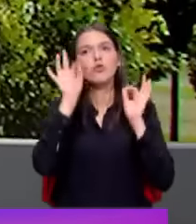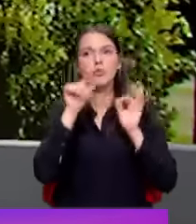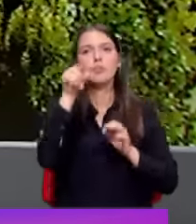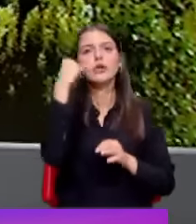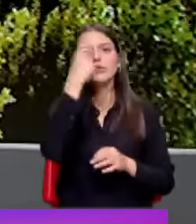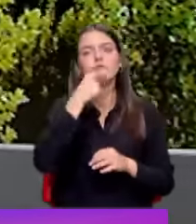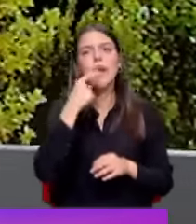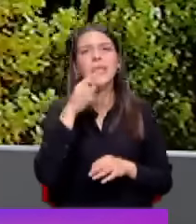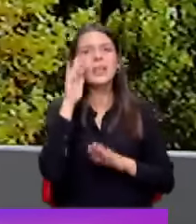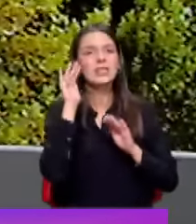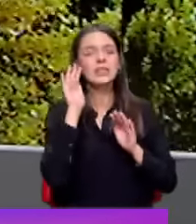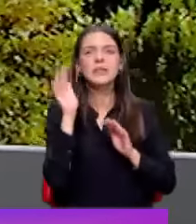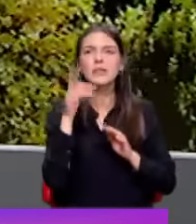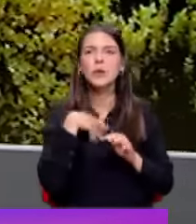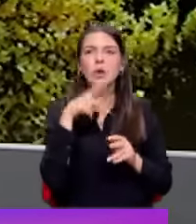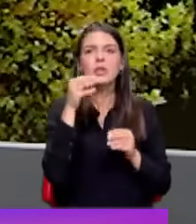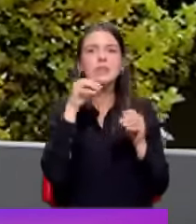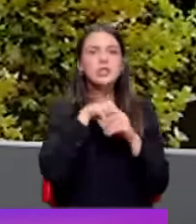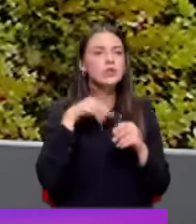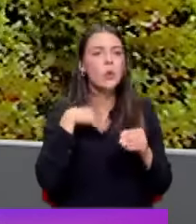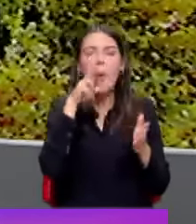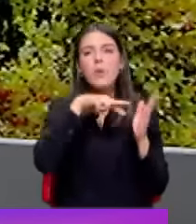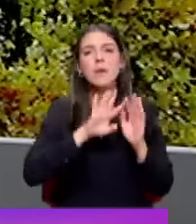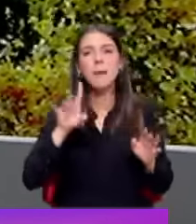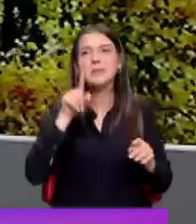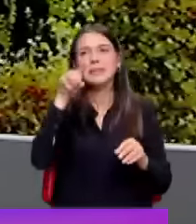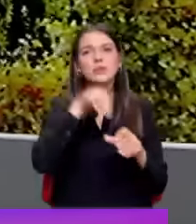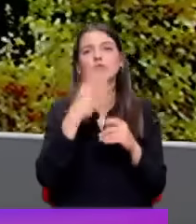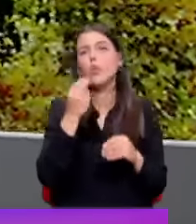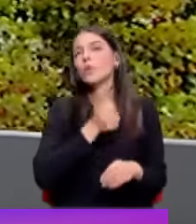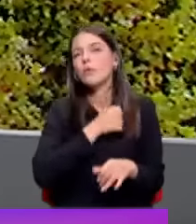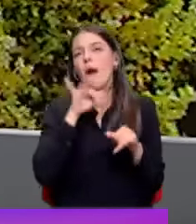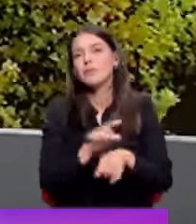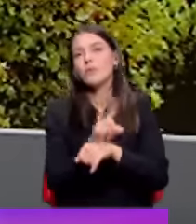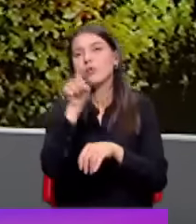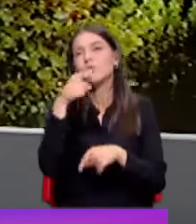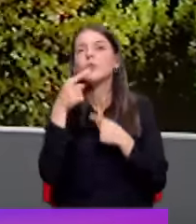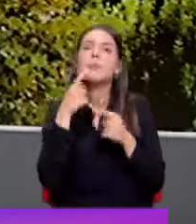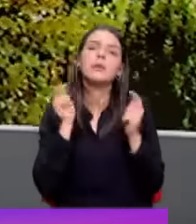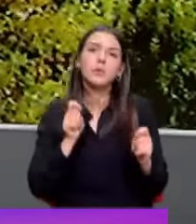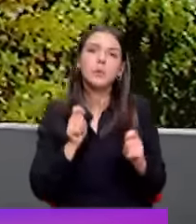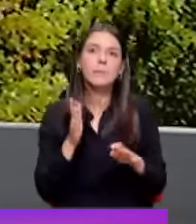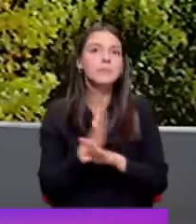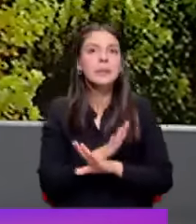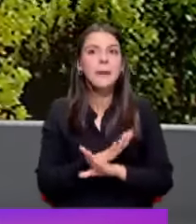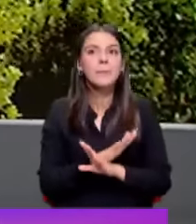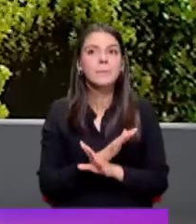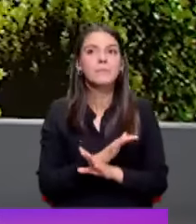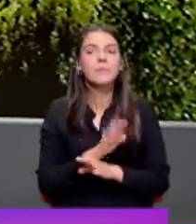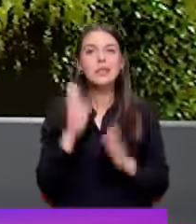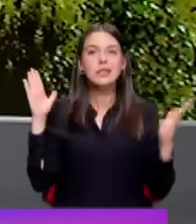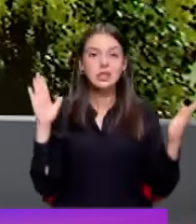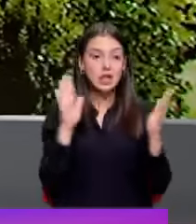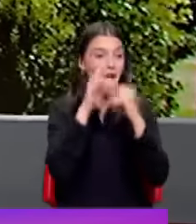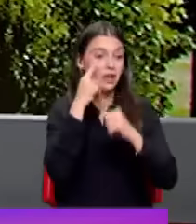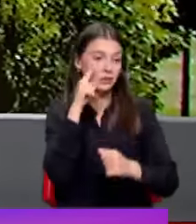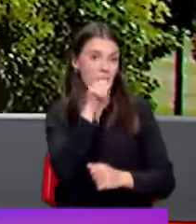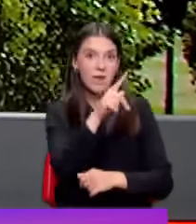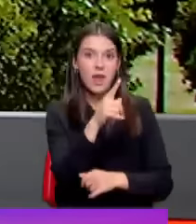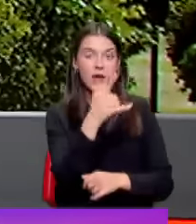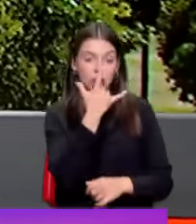mesajlarınızı okuyamam ve sizin için çok üzülüyorum. Aynı zamanda bunu da söylemek zorundayım. Çünkü karşı taraf hakaret etti